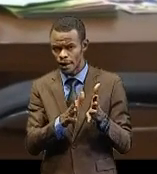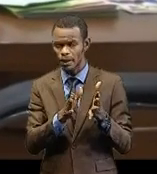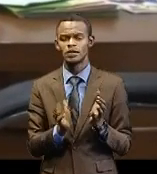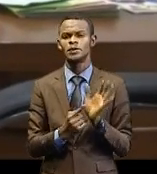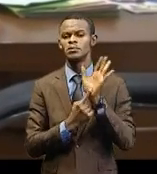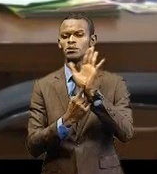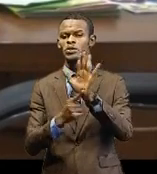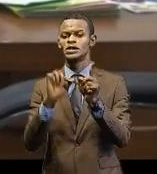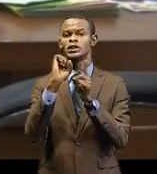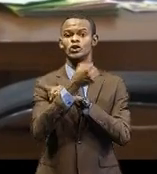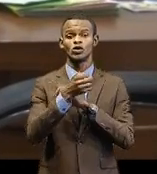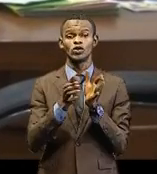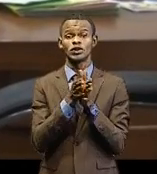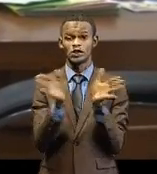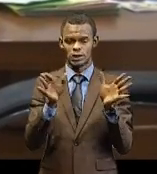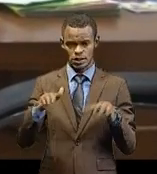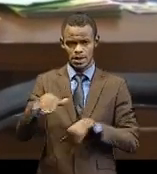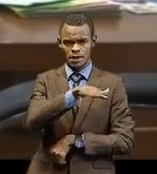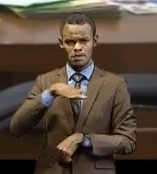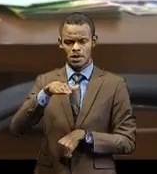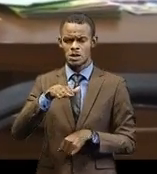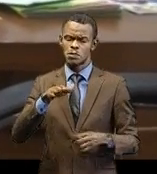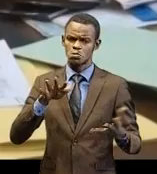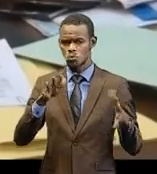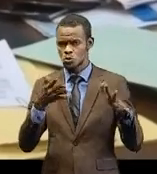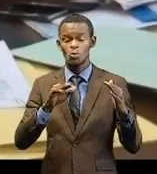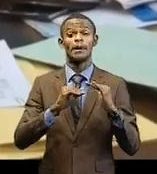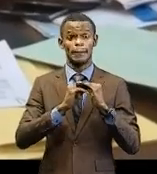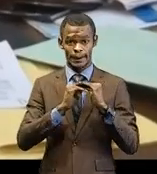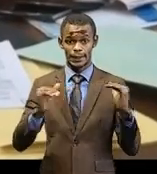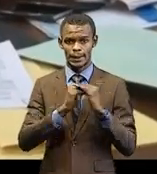générale du pays qui demeure relativement calme et